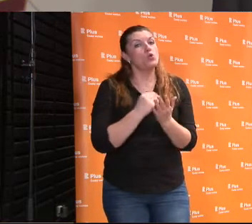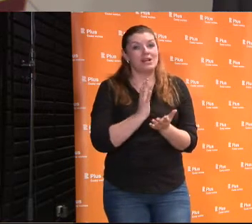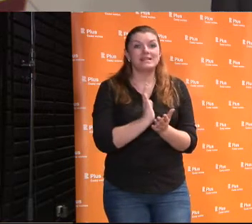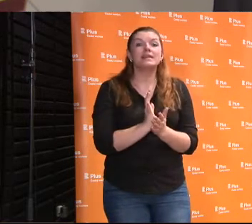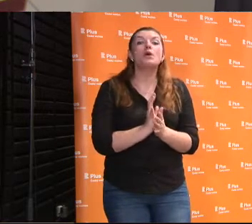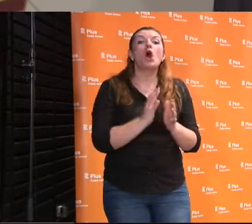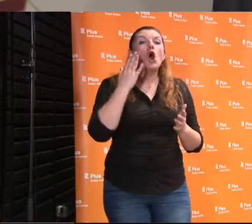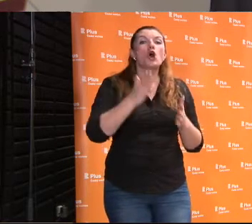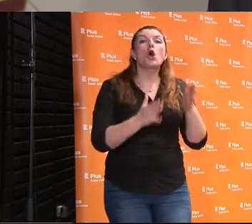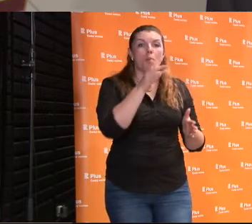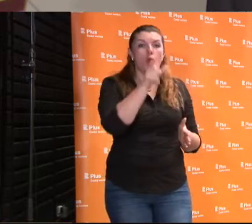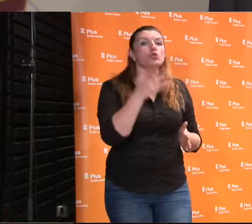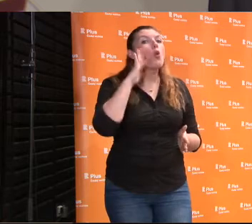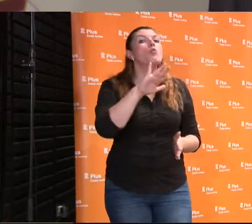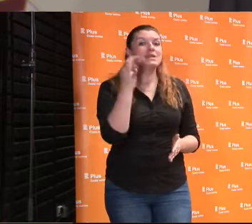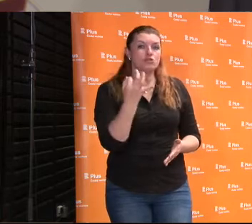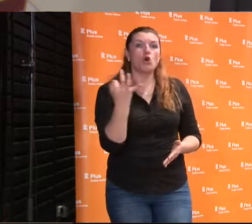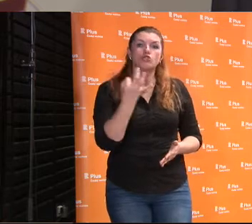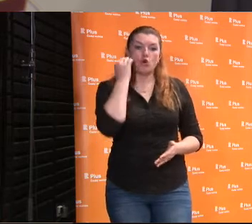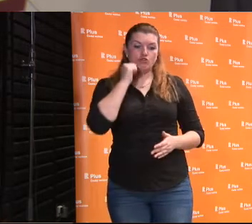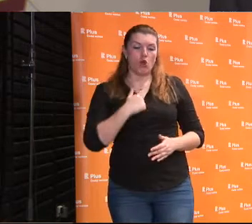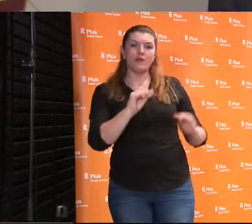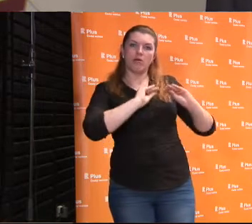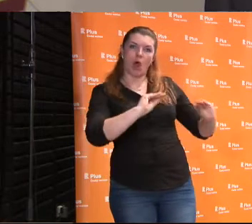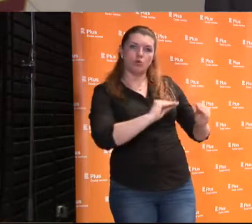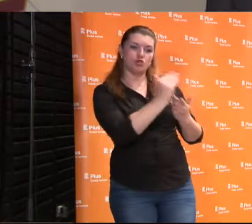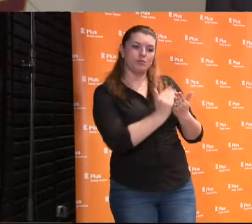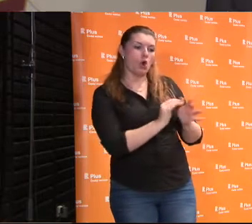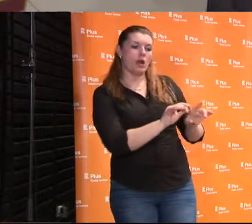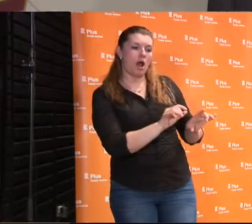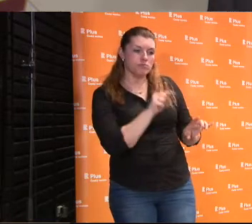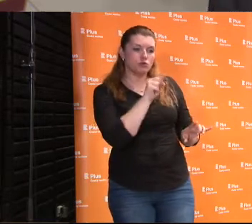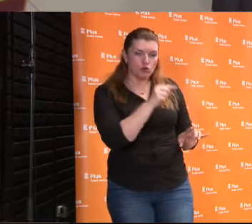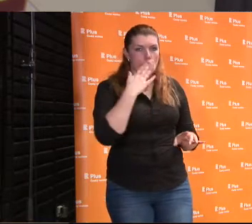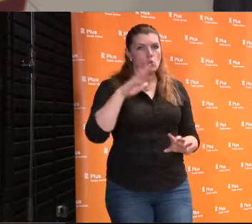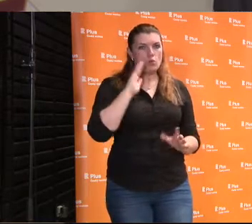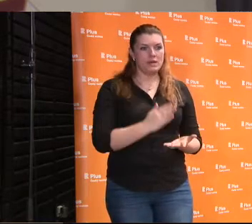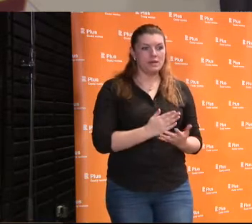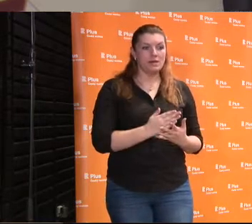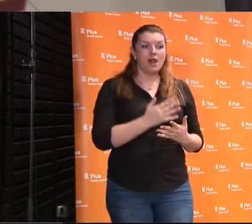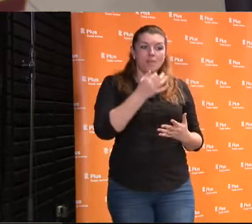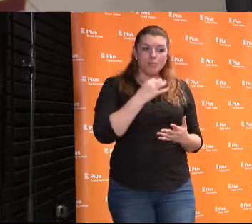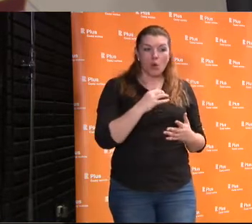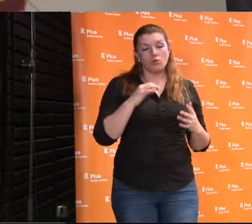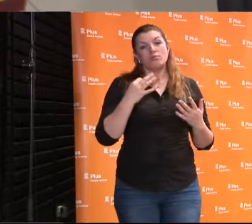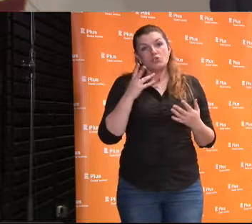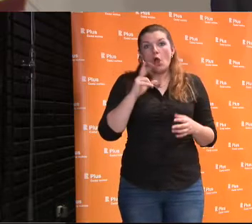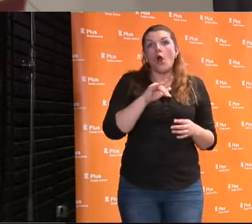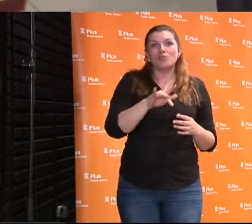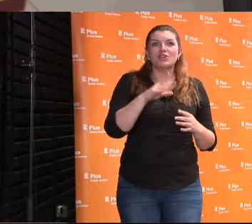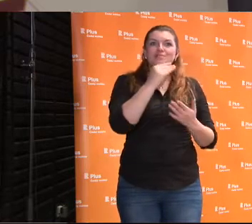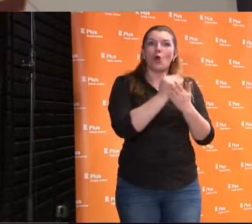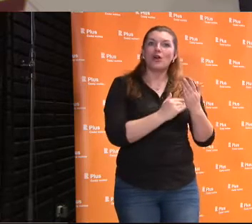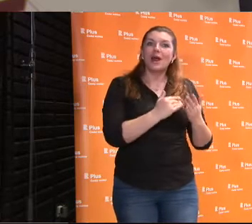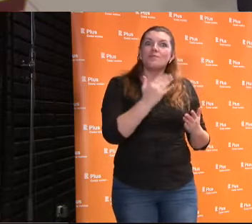dopředu naprogramujeme. Čili když budeme mít program, který navenek vytváří představu, že robot je velmi chytrý, dokonce, že